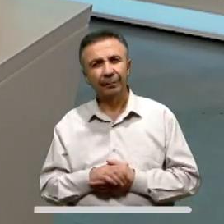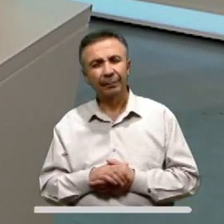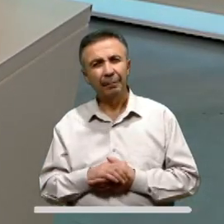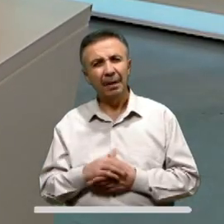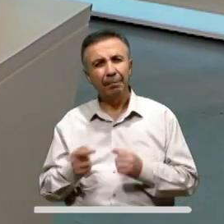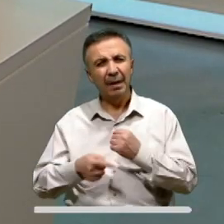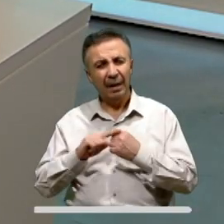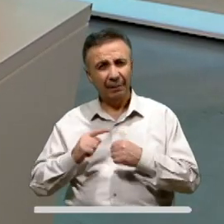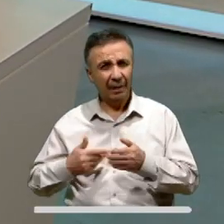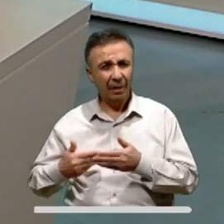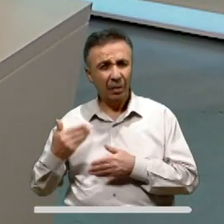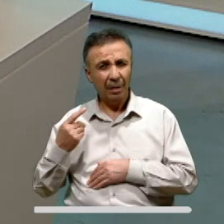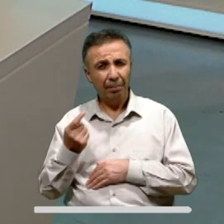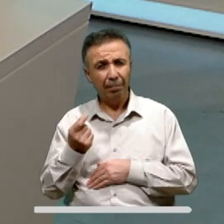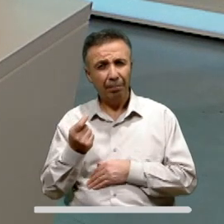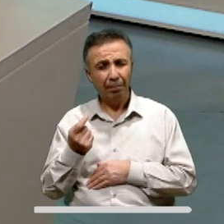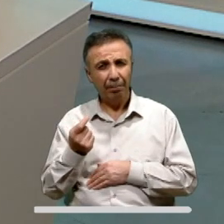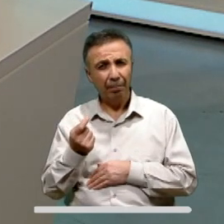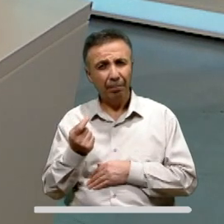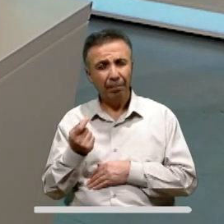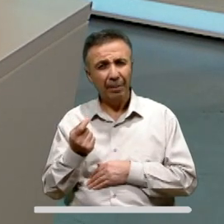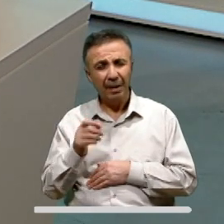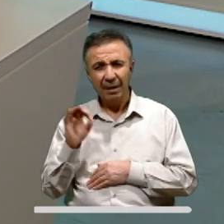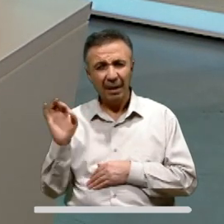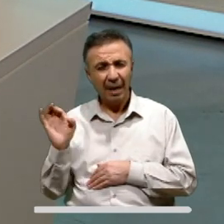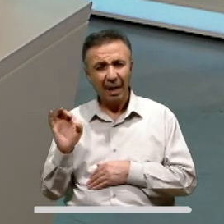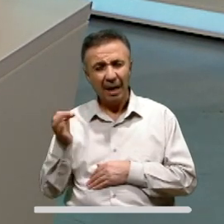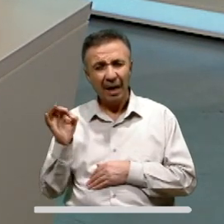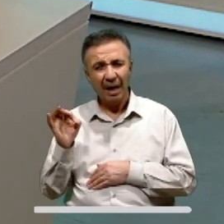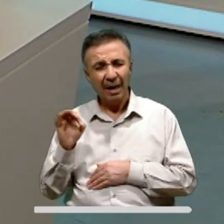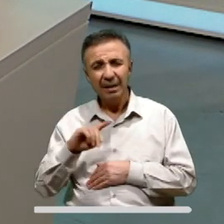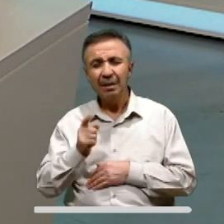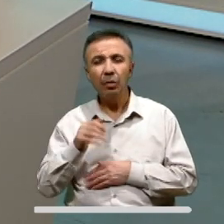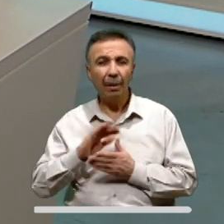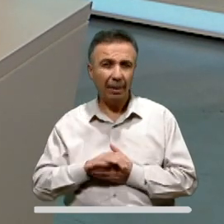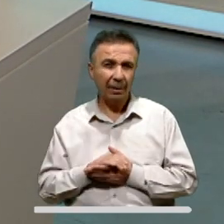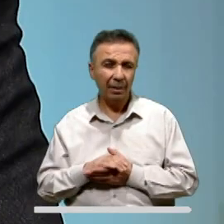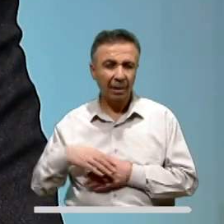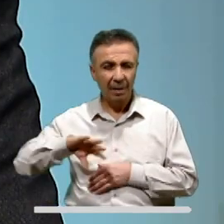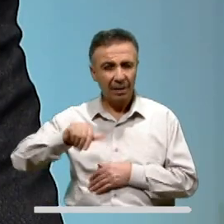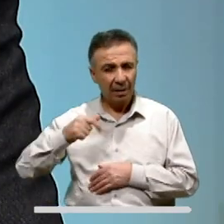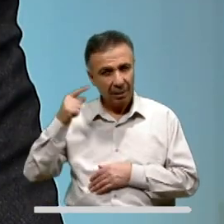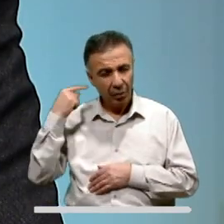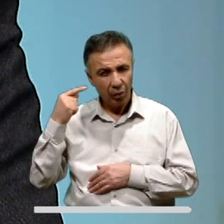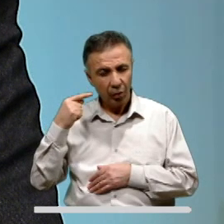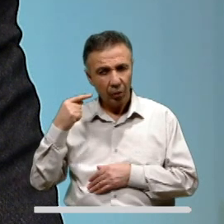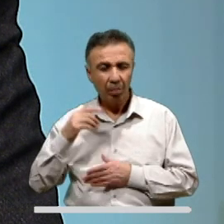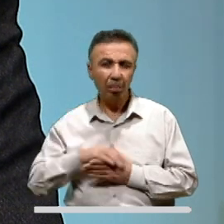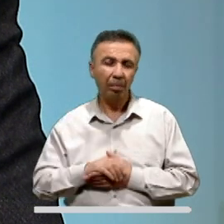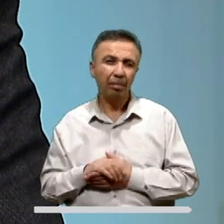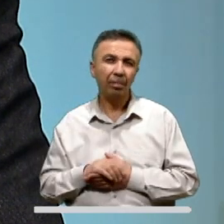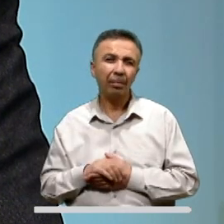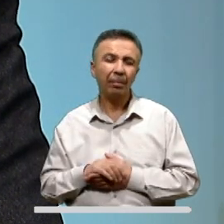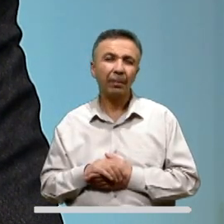önce evimden bir miktar altınım bulamadım. Kaybolduğunu, çalındığını düşündüm. Böyle olunca telaşlandım, böyle